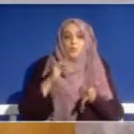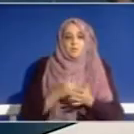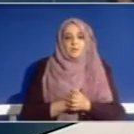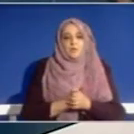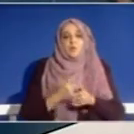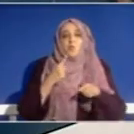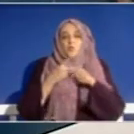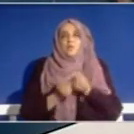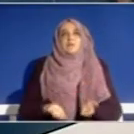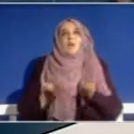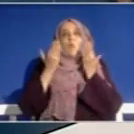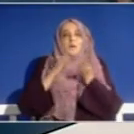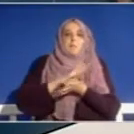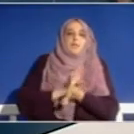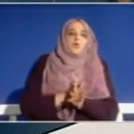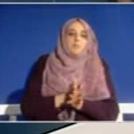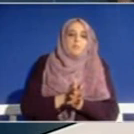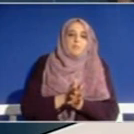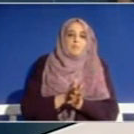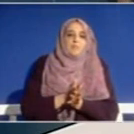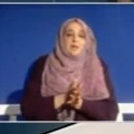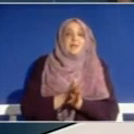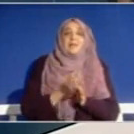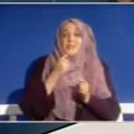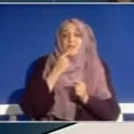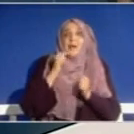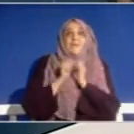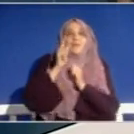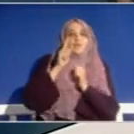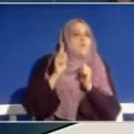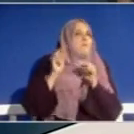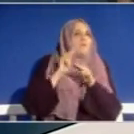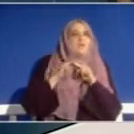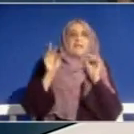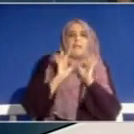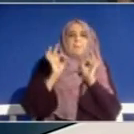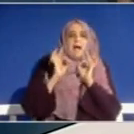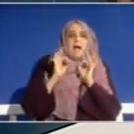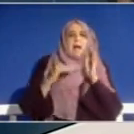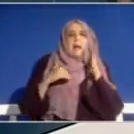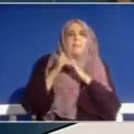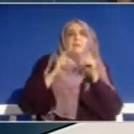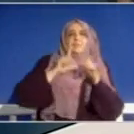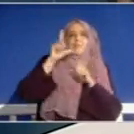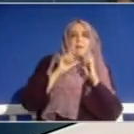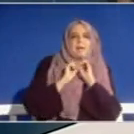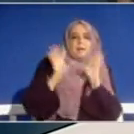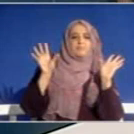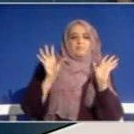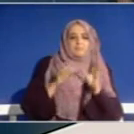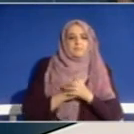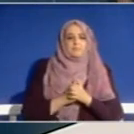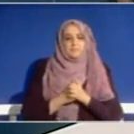المظلوم، اتقوا دعوة المظلوم فإنه ليس بينها وبين الله حجاب، وخاصة إذا كان هذا المظلوم أب.